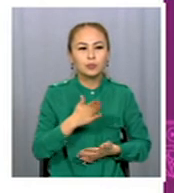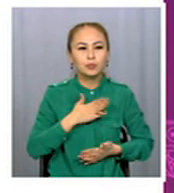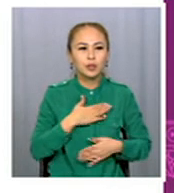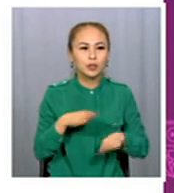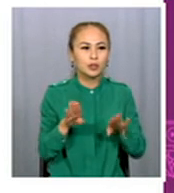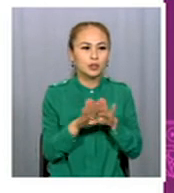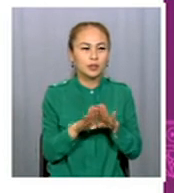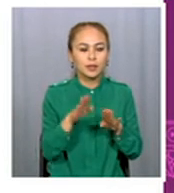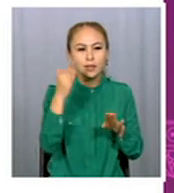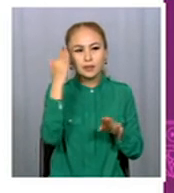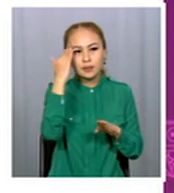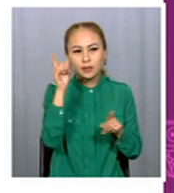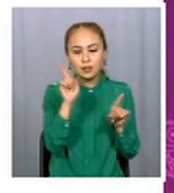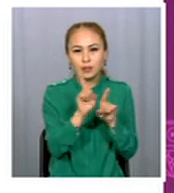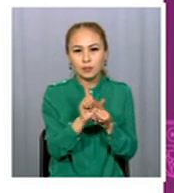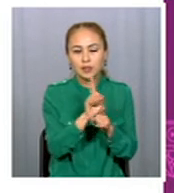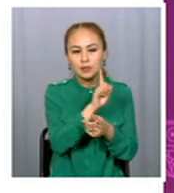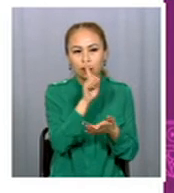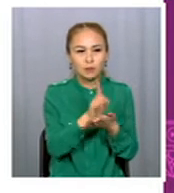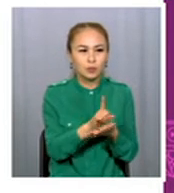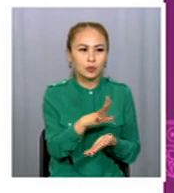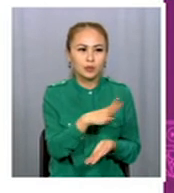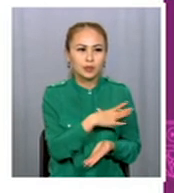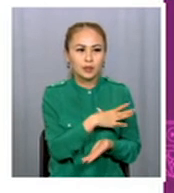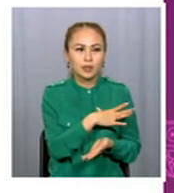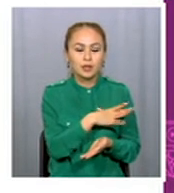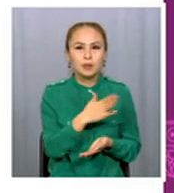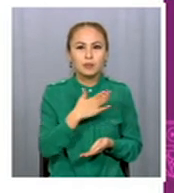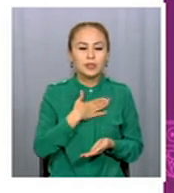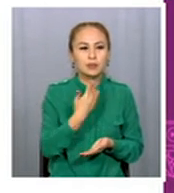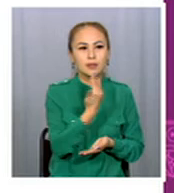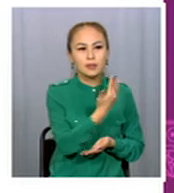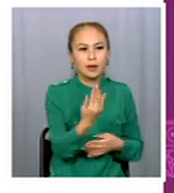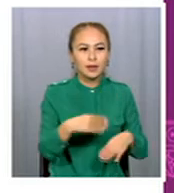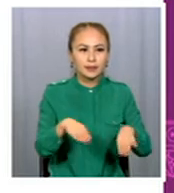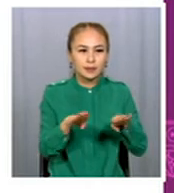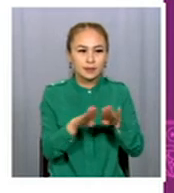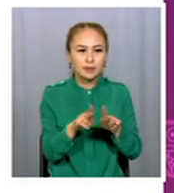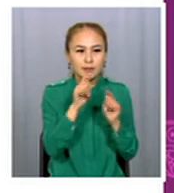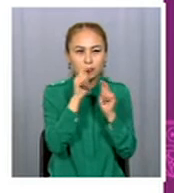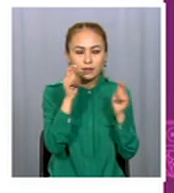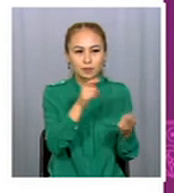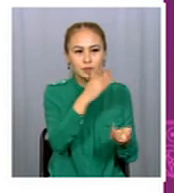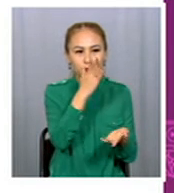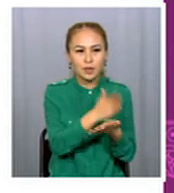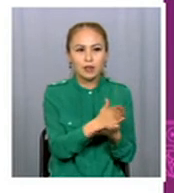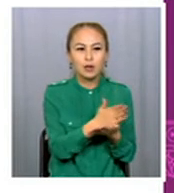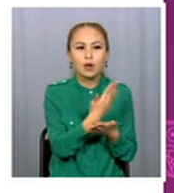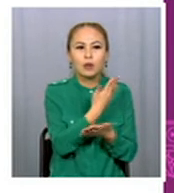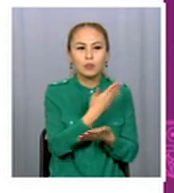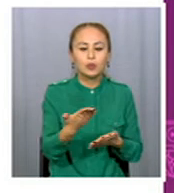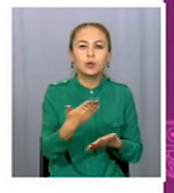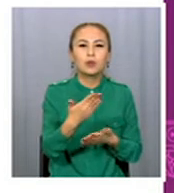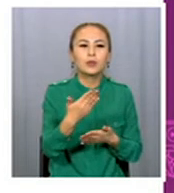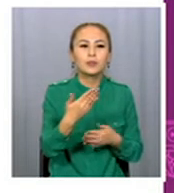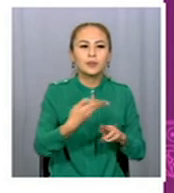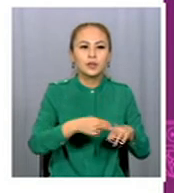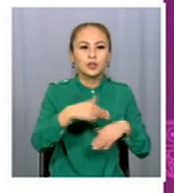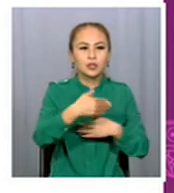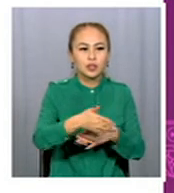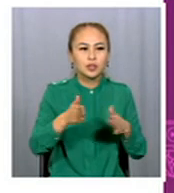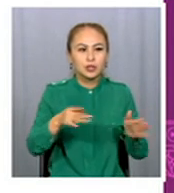бұл мен үшін естен кетпес сәт болды. Біздің саған деген сыйлығымыз бар. Бұл қораптың